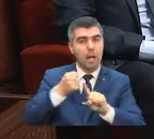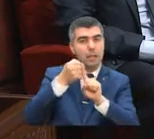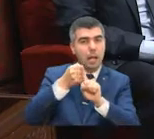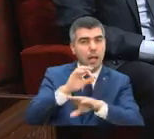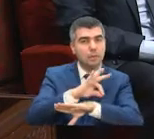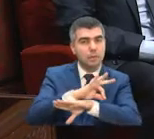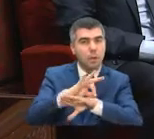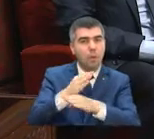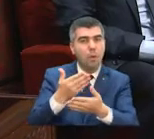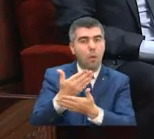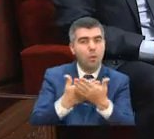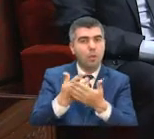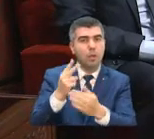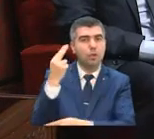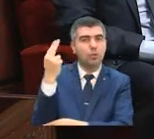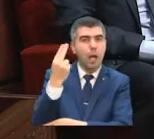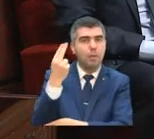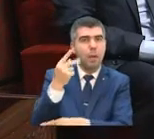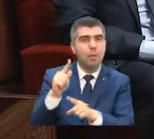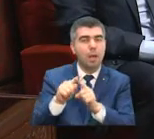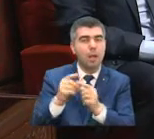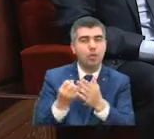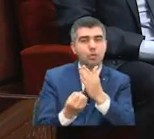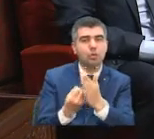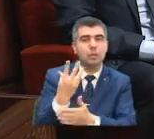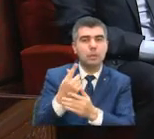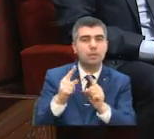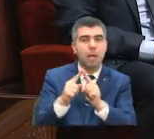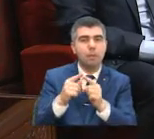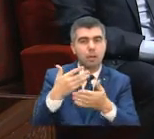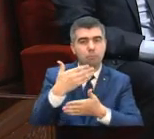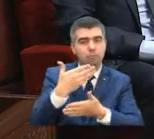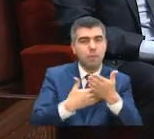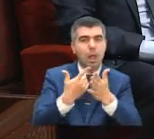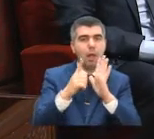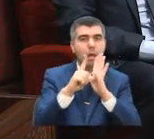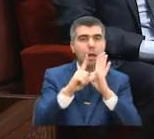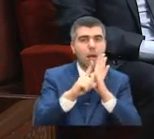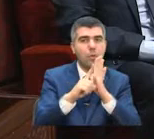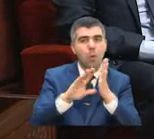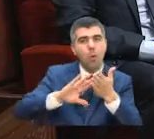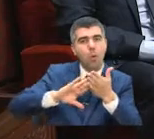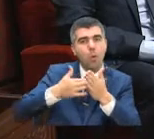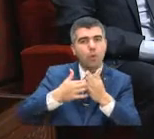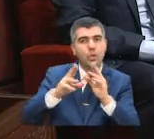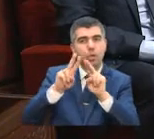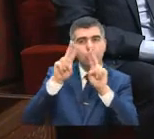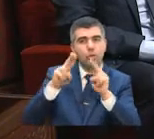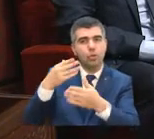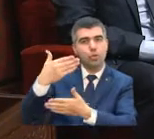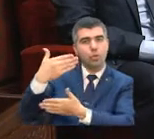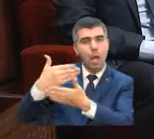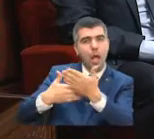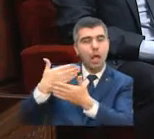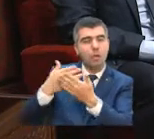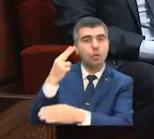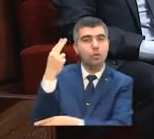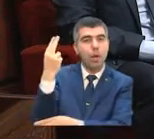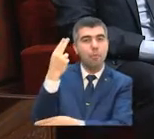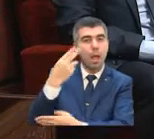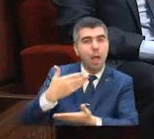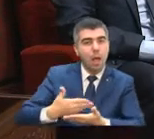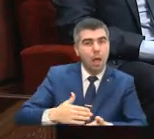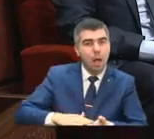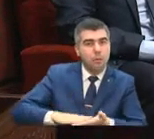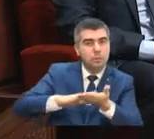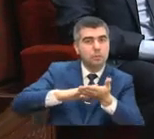وقطاع التعليم العالي من أجل وضع قاعدة بيانات ومعطيات تخص جميع الشهادات الوطنية اللي كتمنحها الجامعات المغربية باش